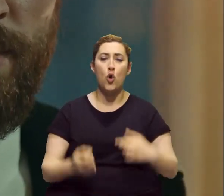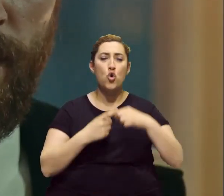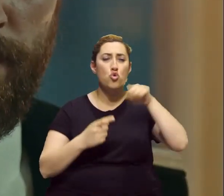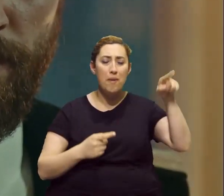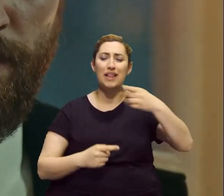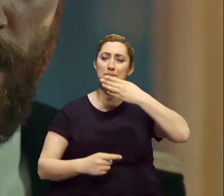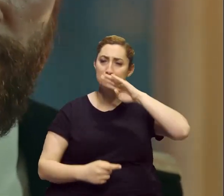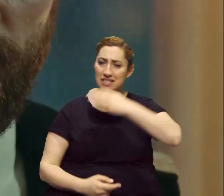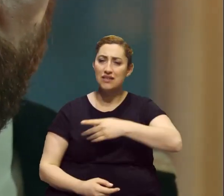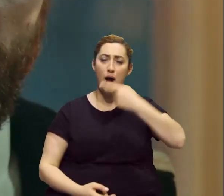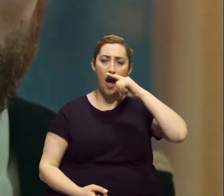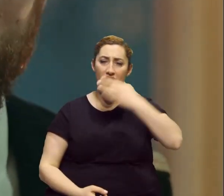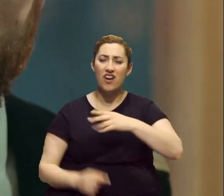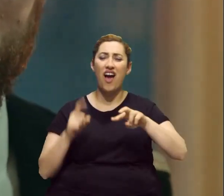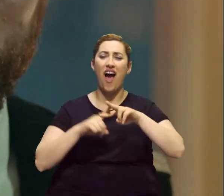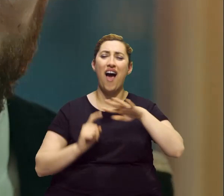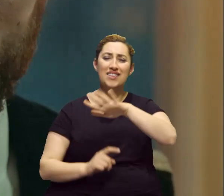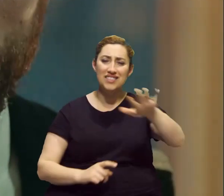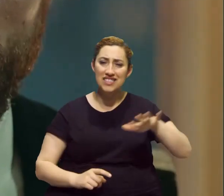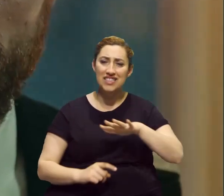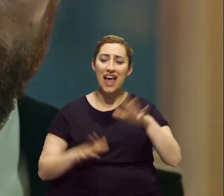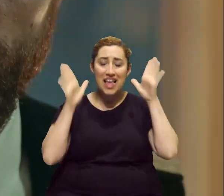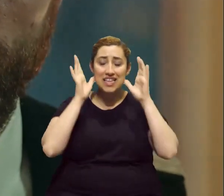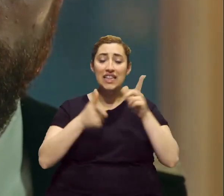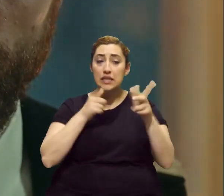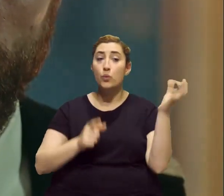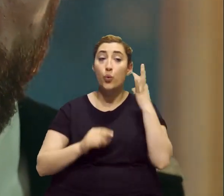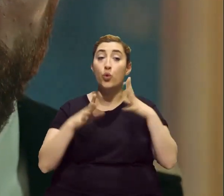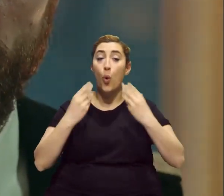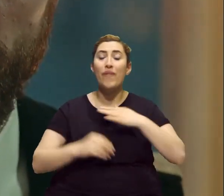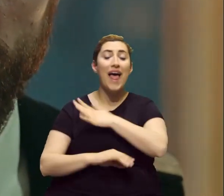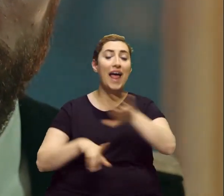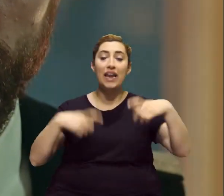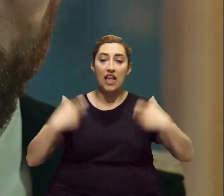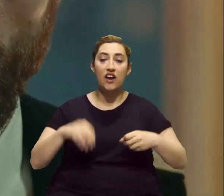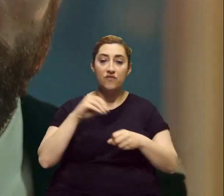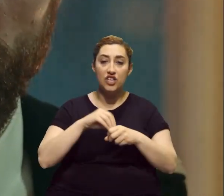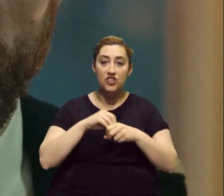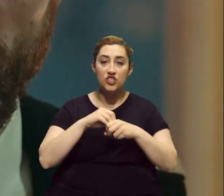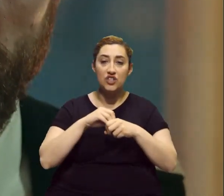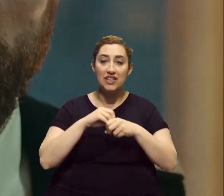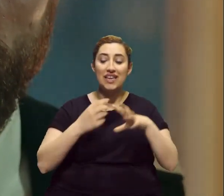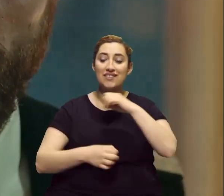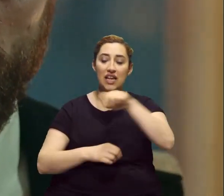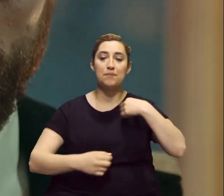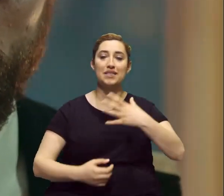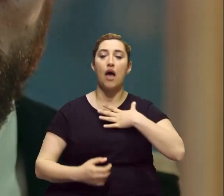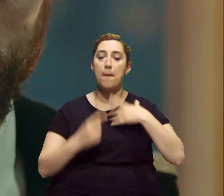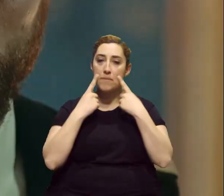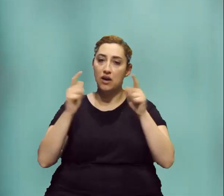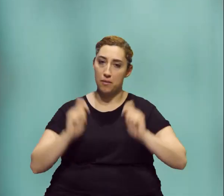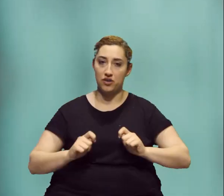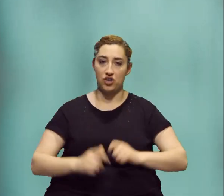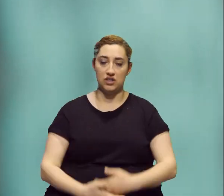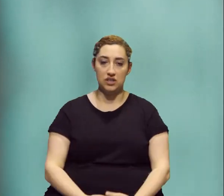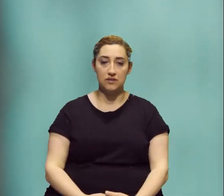Rumeli'den Mısır'a, Afrika'dan Asya'ya, ezan sesinin duyulduğu her yerde ümmetimize sahip çıkacağız.